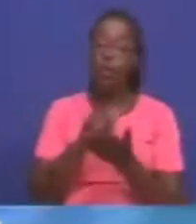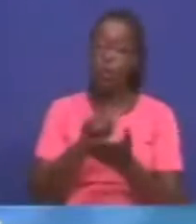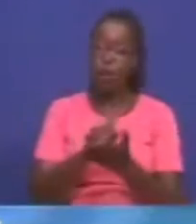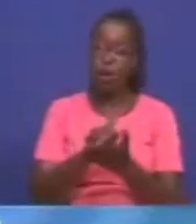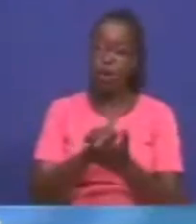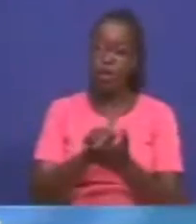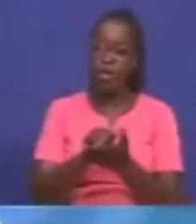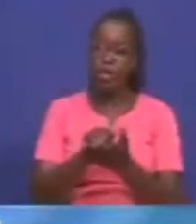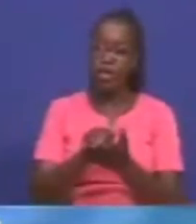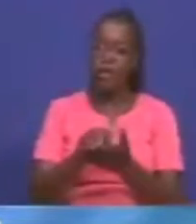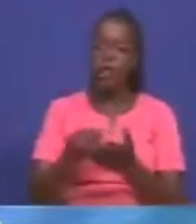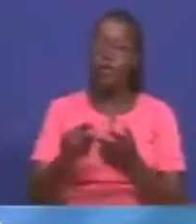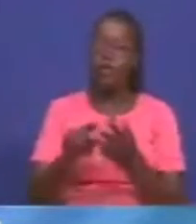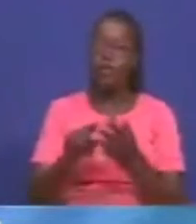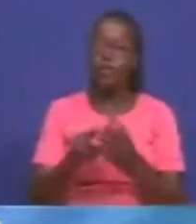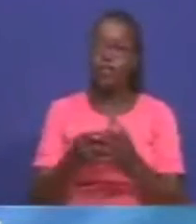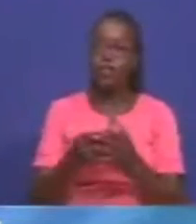tukiingia